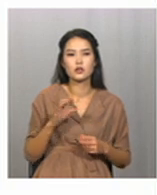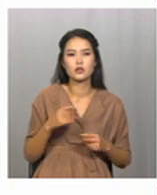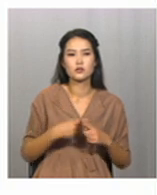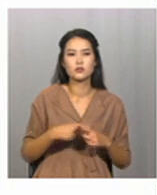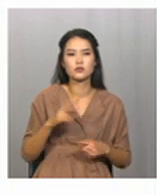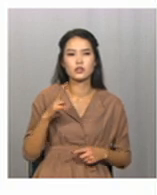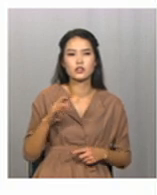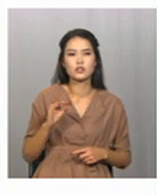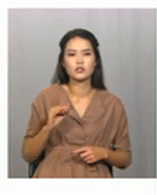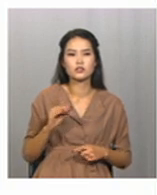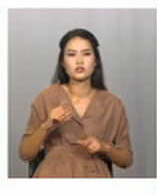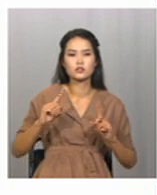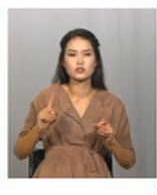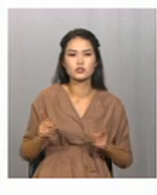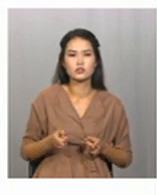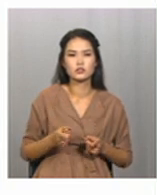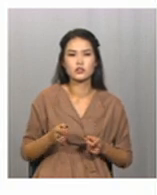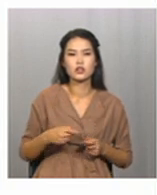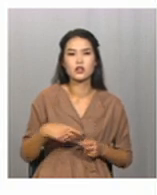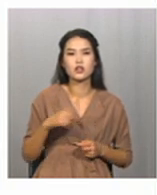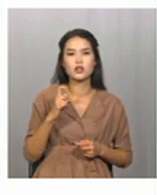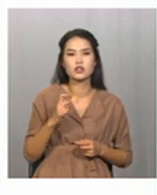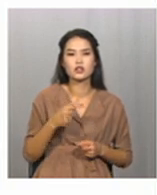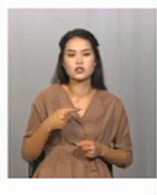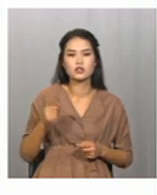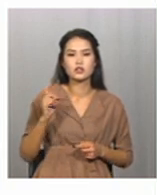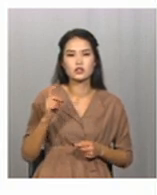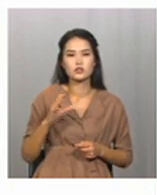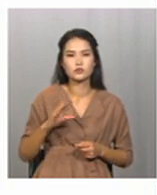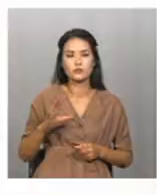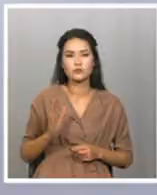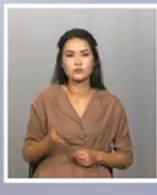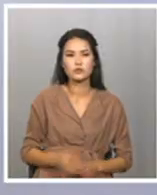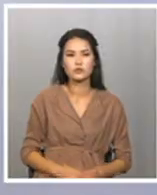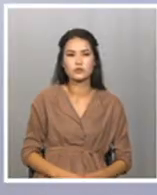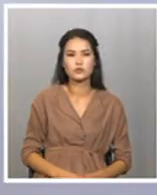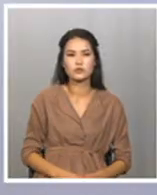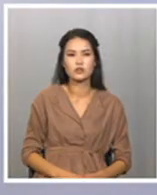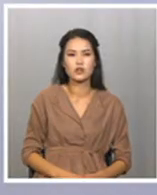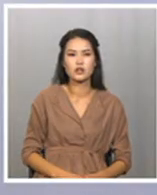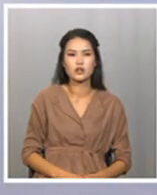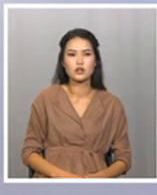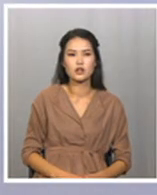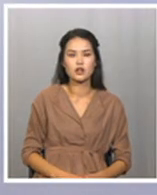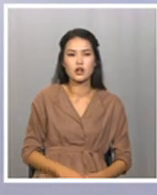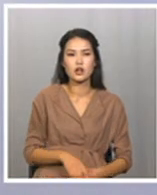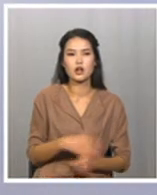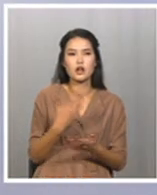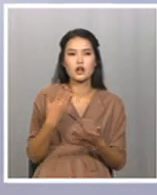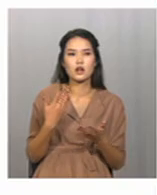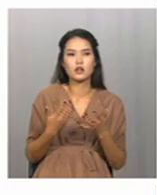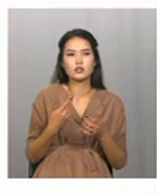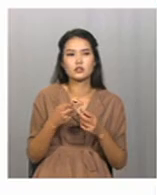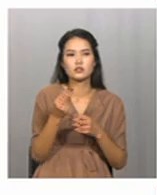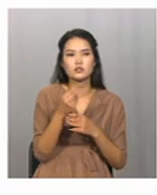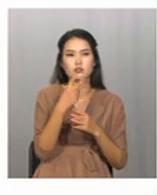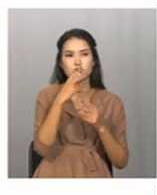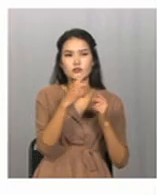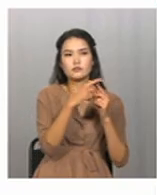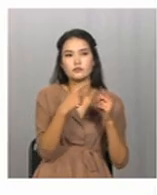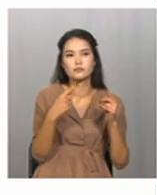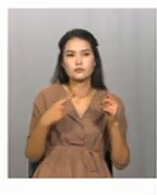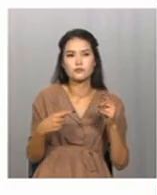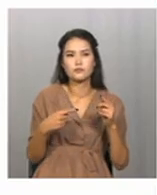0 қосылған k жанаманың бұрыштық коэффициенті көбейтілген x минус x 0. Ал бұл бізде графикте, яғни x0 нүктесі арқылы